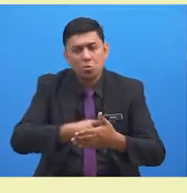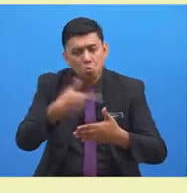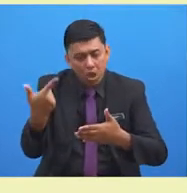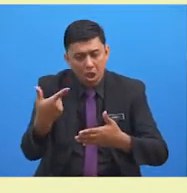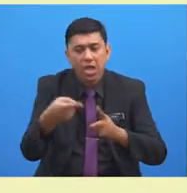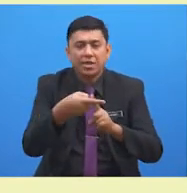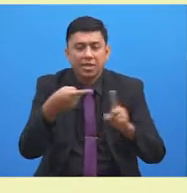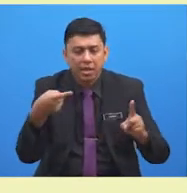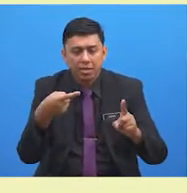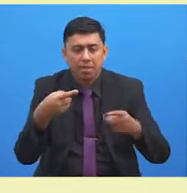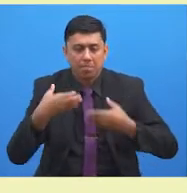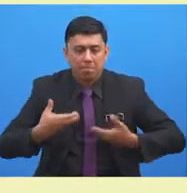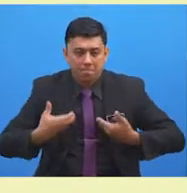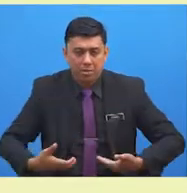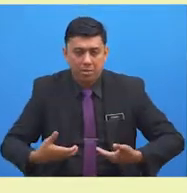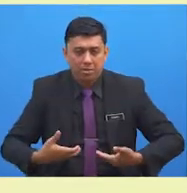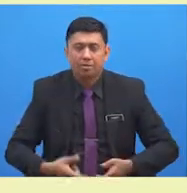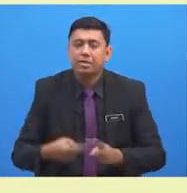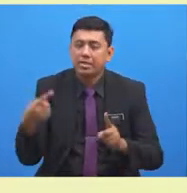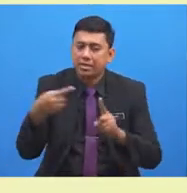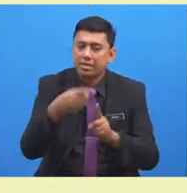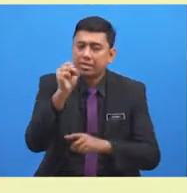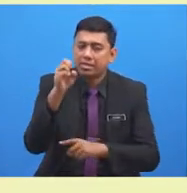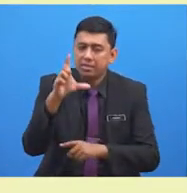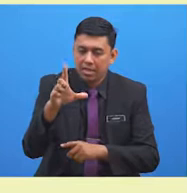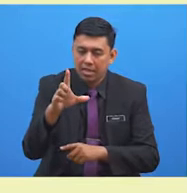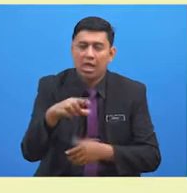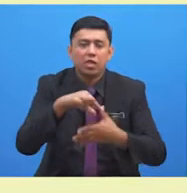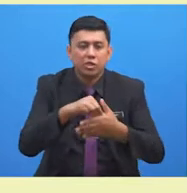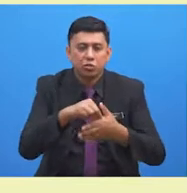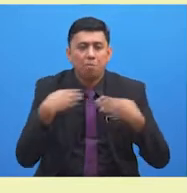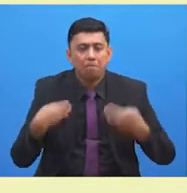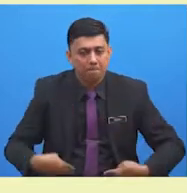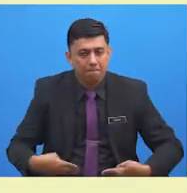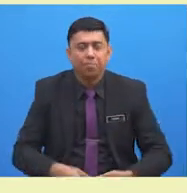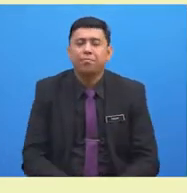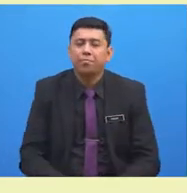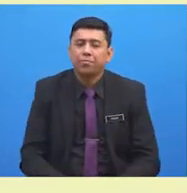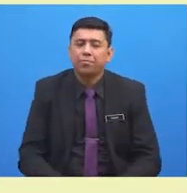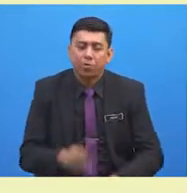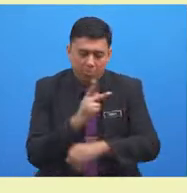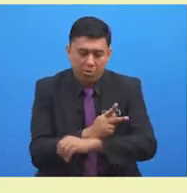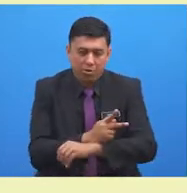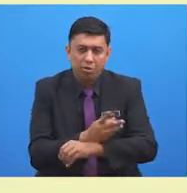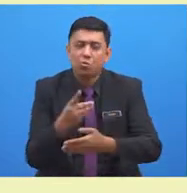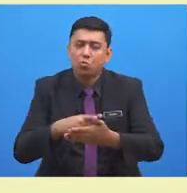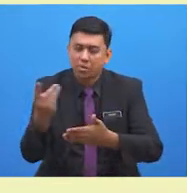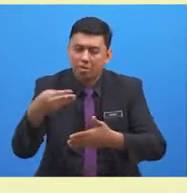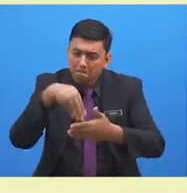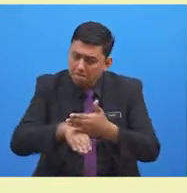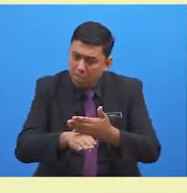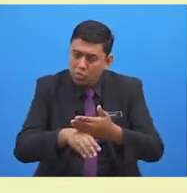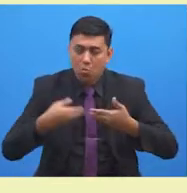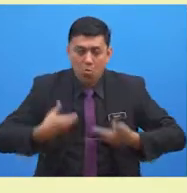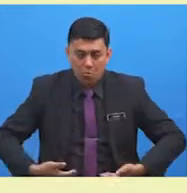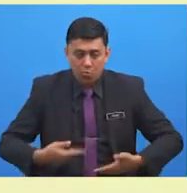badan. Manakala karbon dioksida akan dibawa masuk ke paru-paru dan keluar melalui hembusan